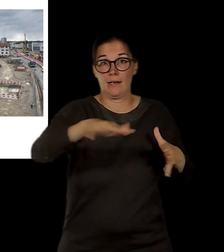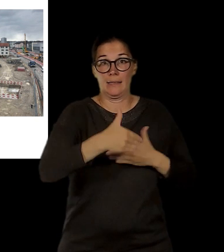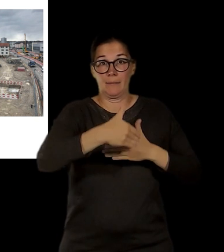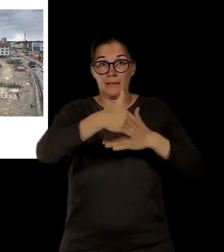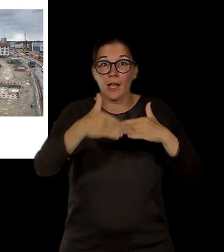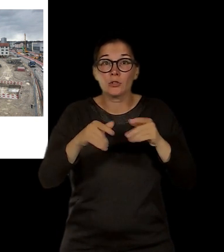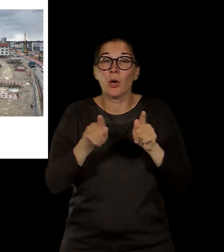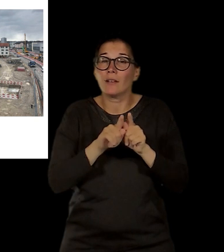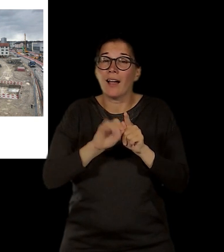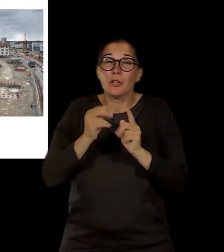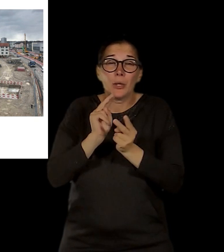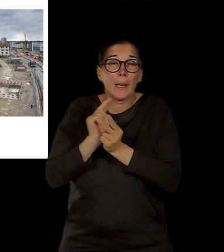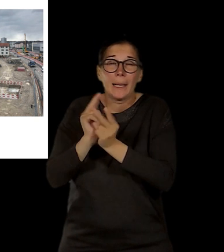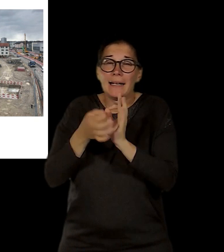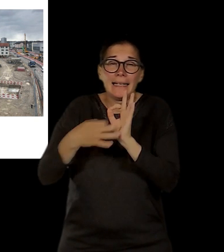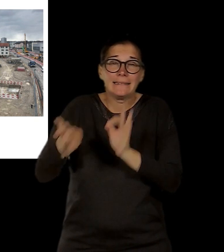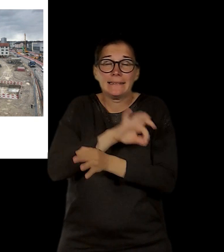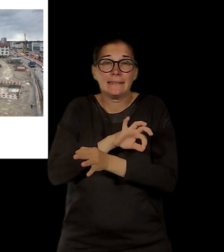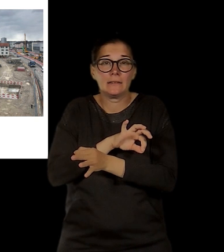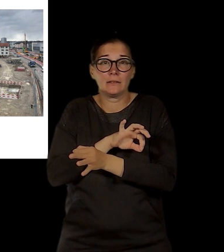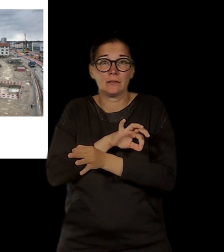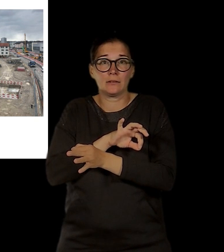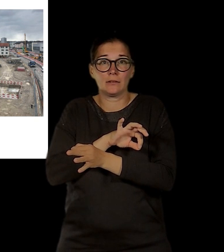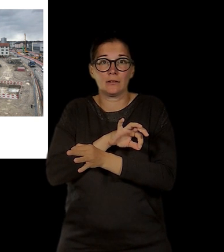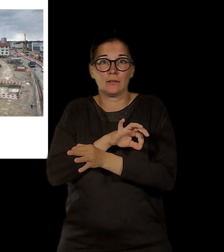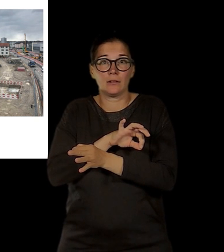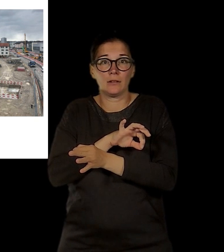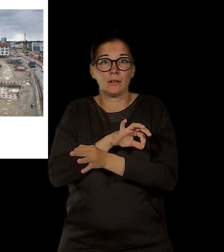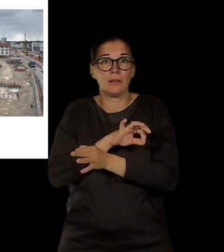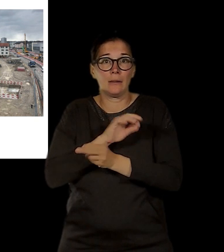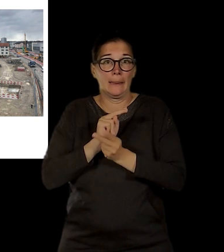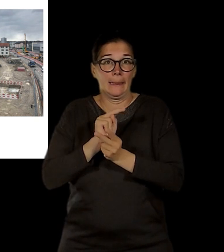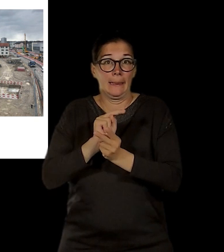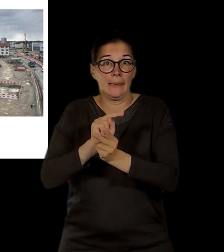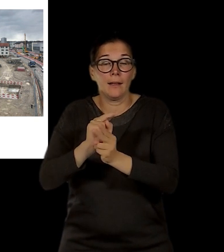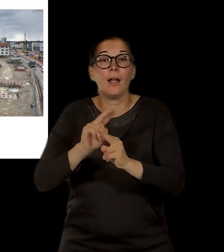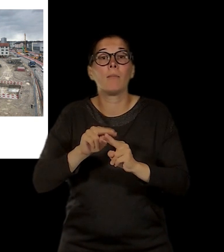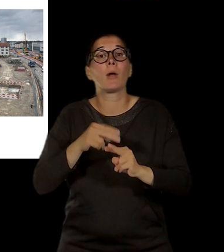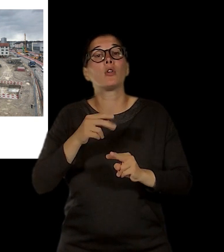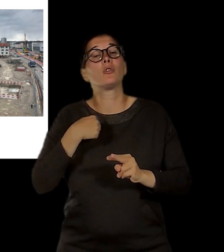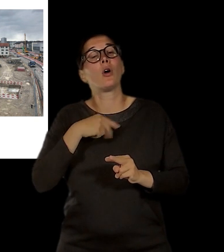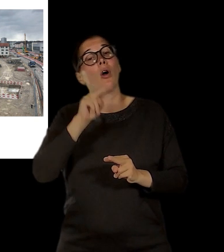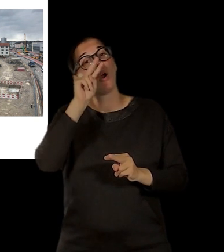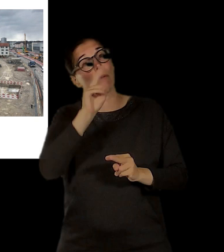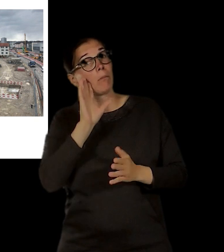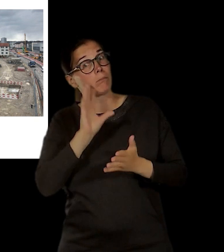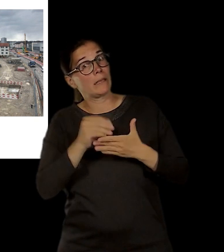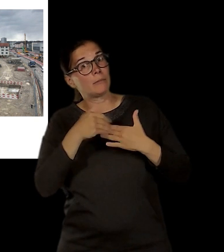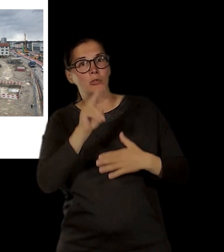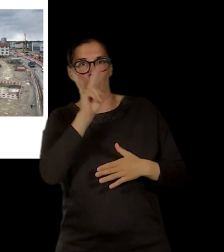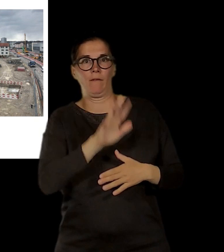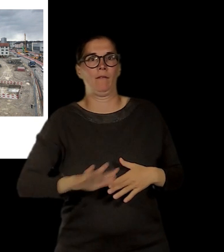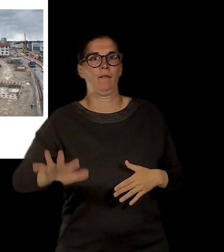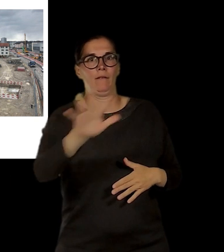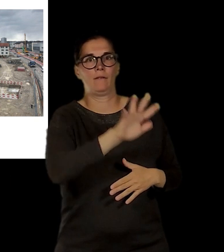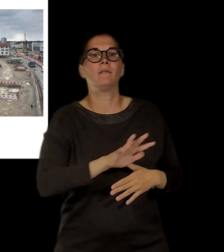úplně malého měřítku, kde se člověk zabývá tím, jak se potom ten koneční uživatel, obyvatel města s tím projektem setkává,